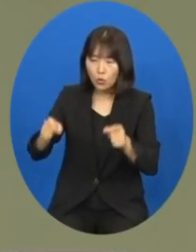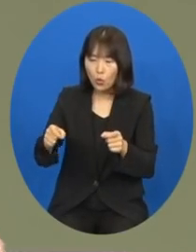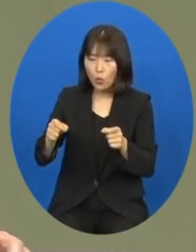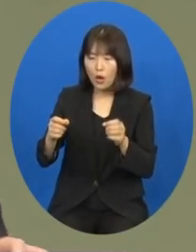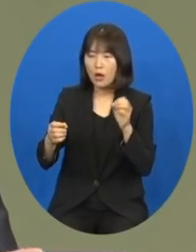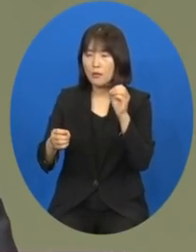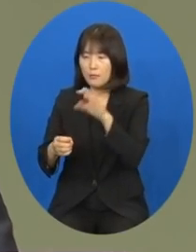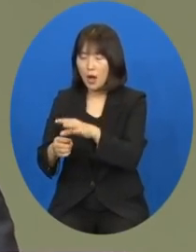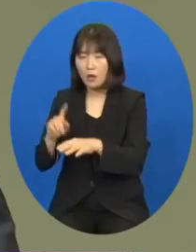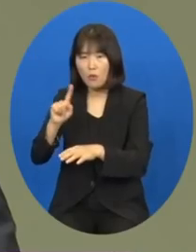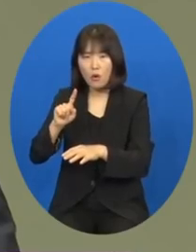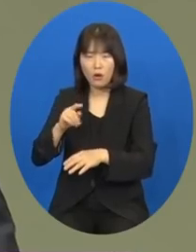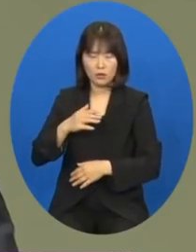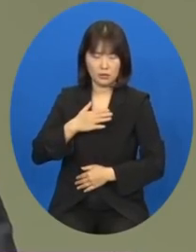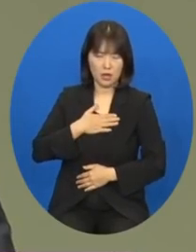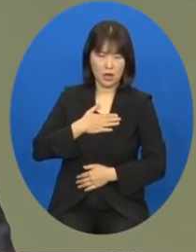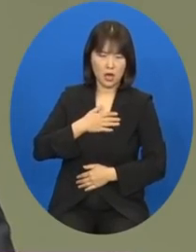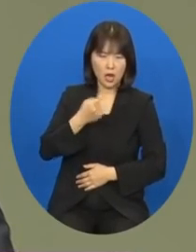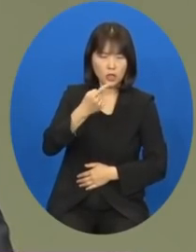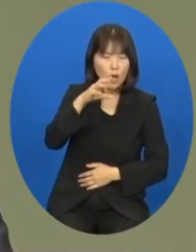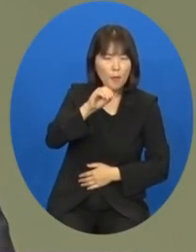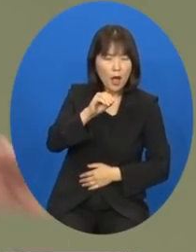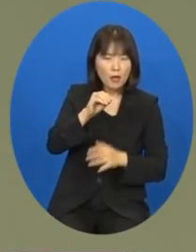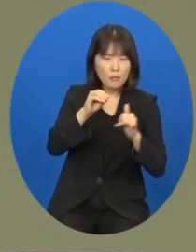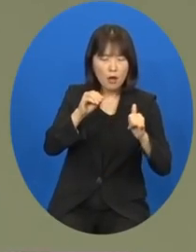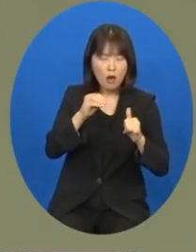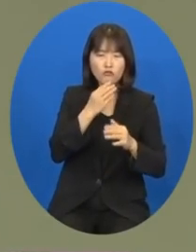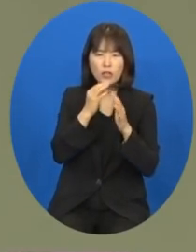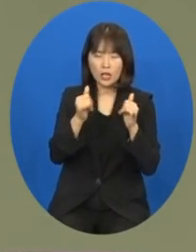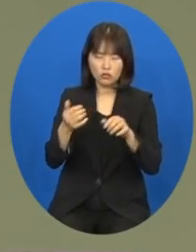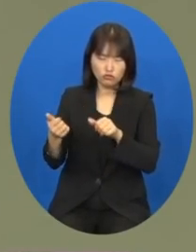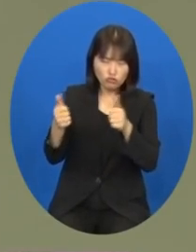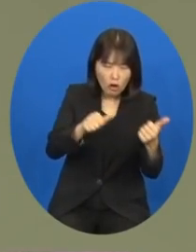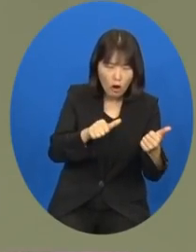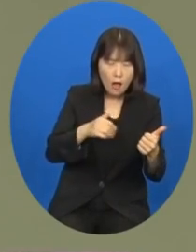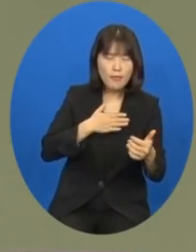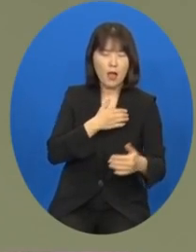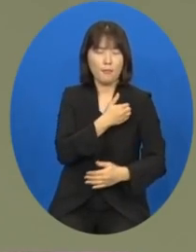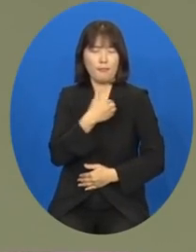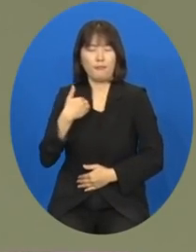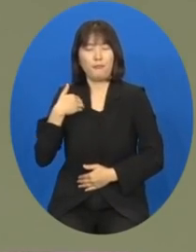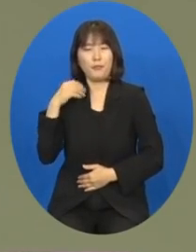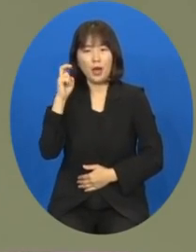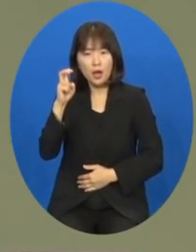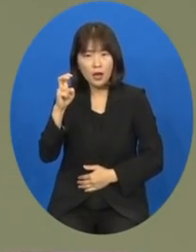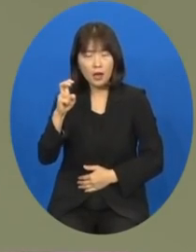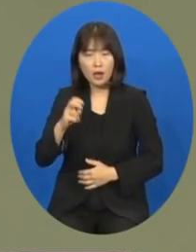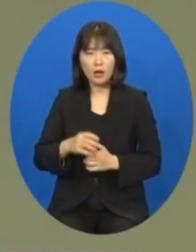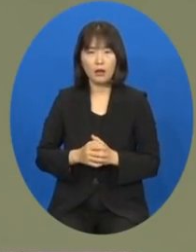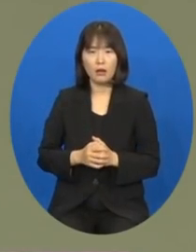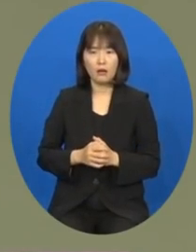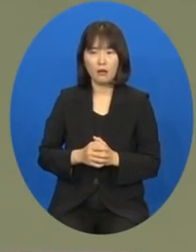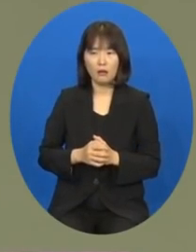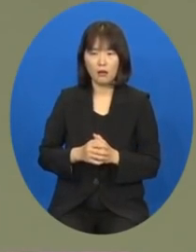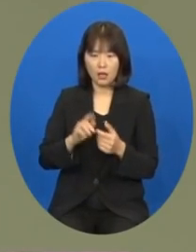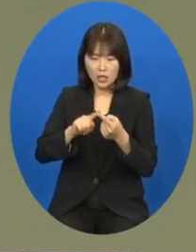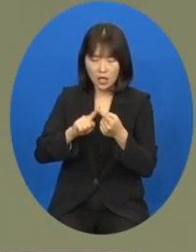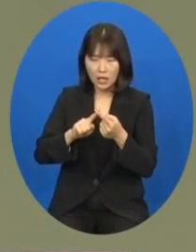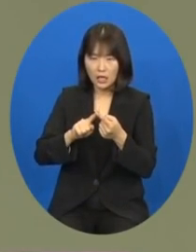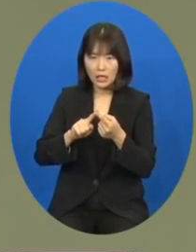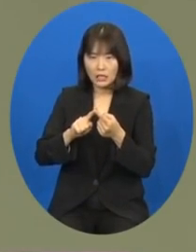죽였다면 나는 만족했을 것이다 난 일반적인 명명 수행자가 아니었다 이런 얘기를 하곤 했다는